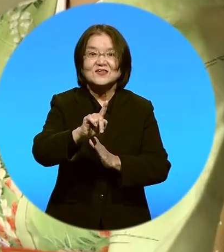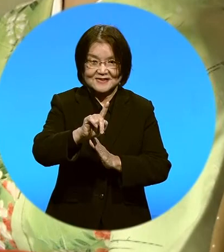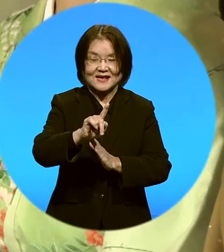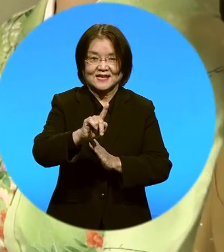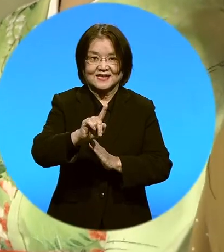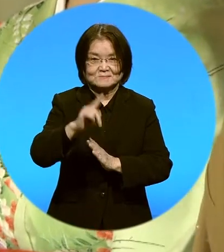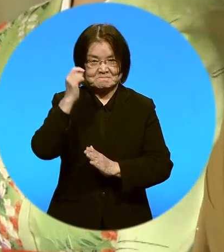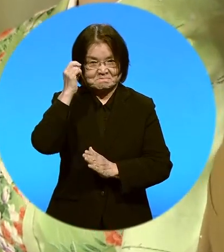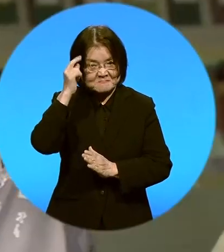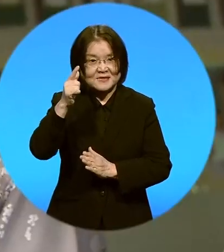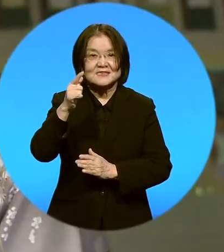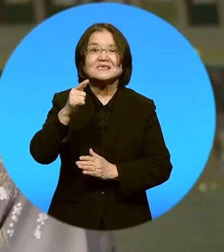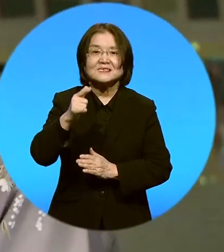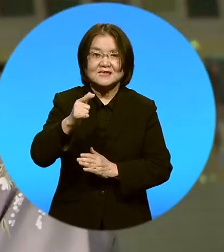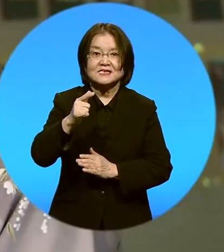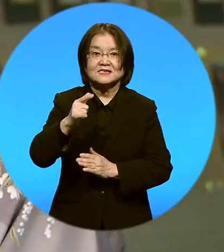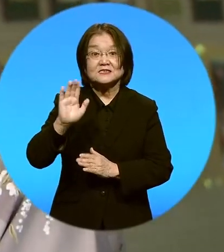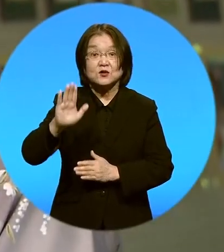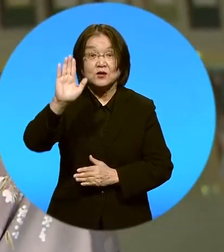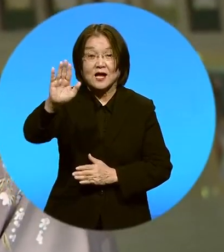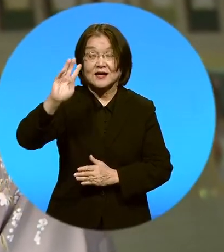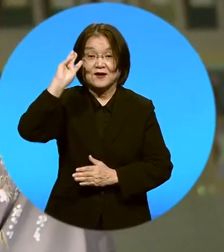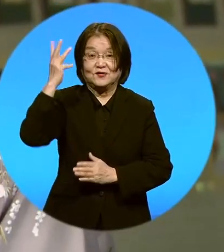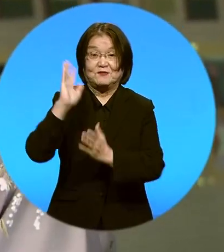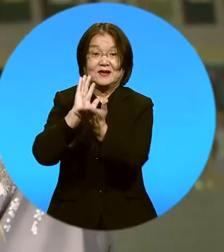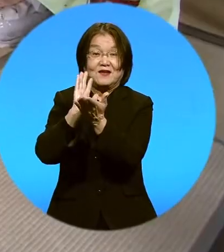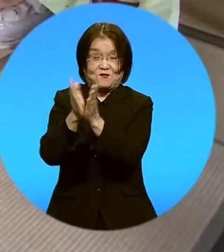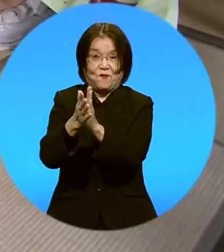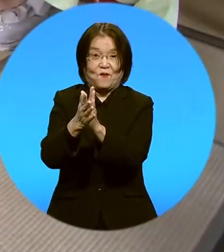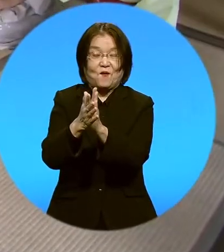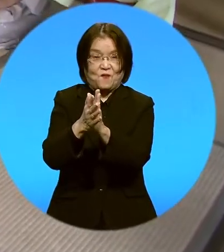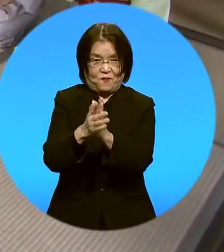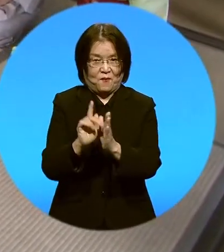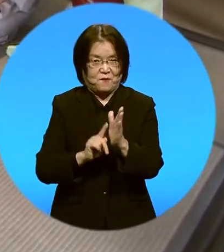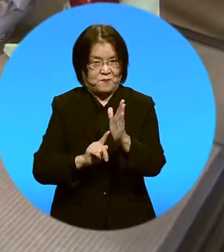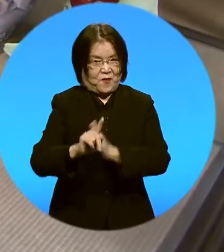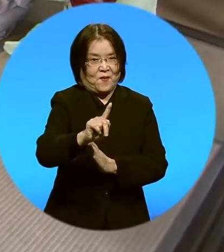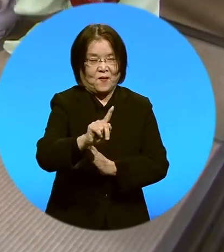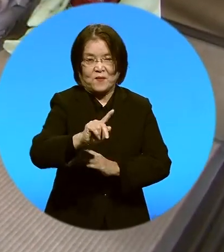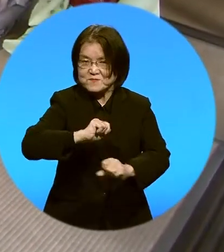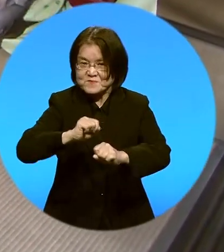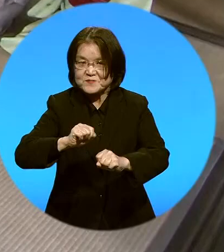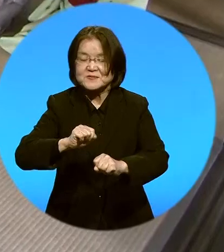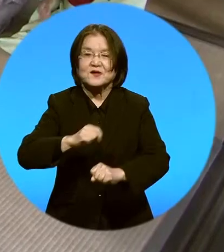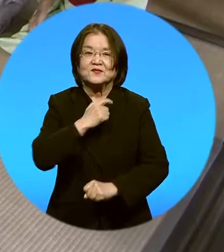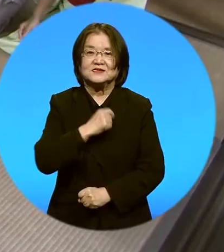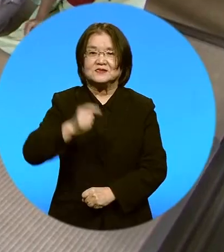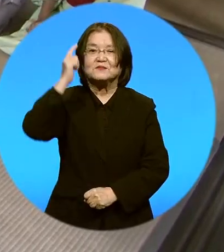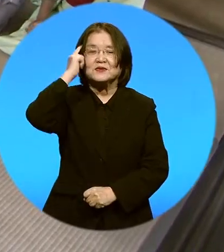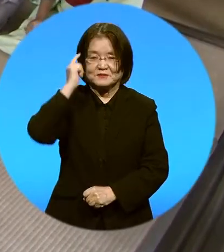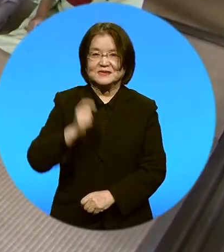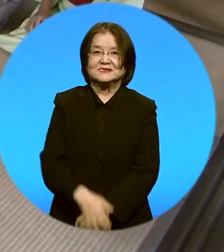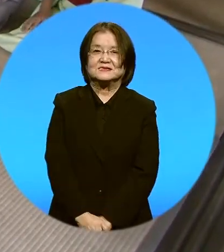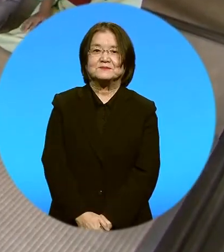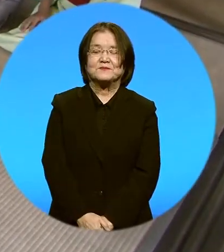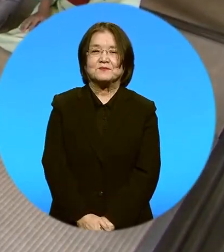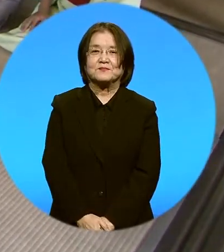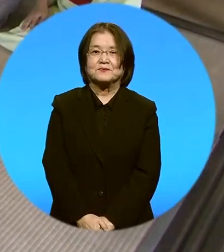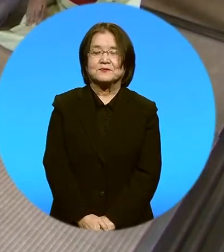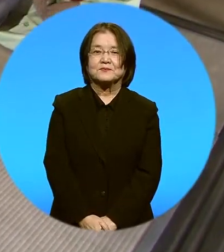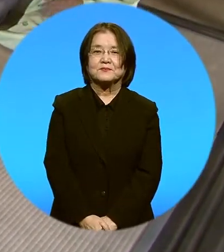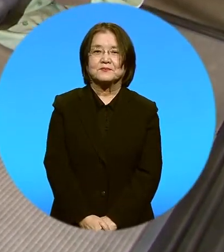ち、そして将来の鹿児島県のを引っ張っていく人材になってほしいと思います。